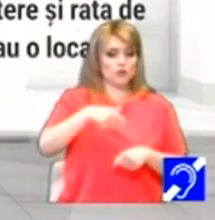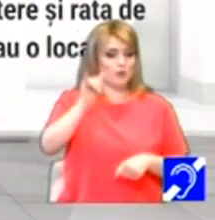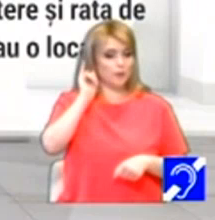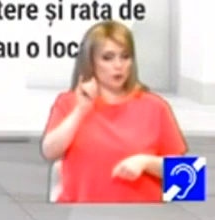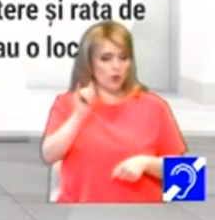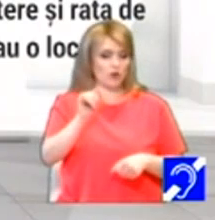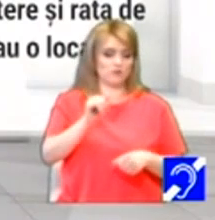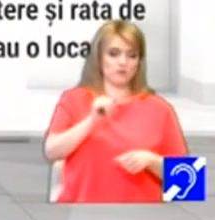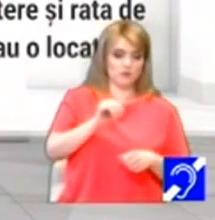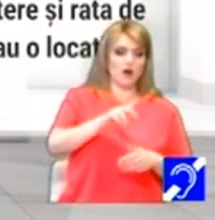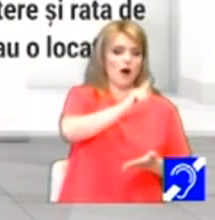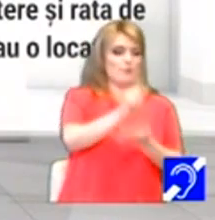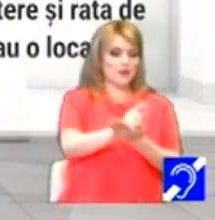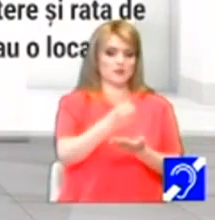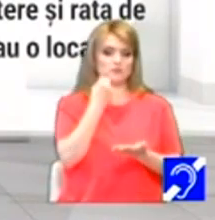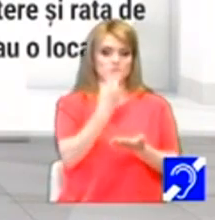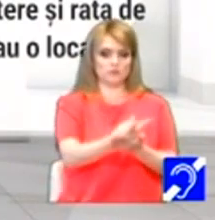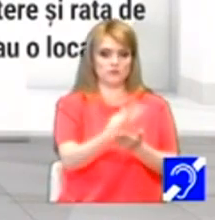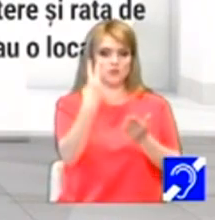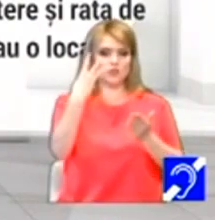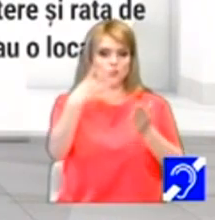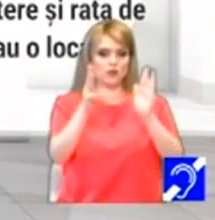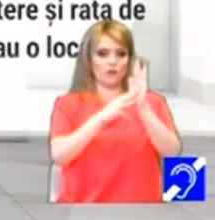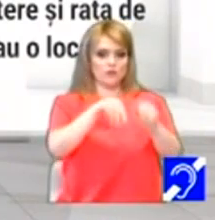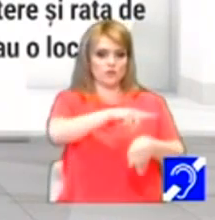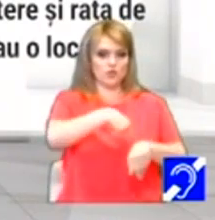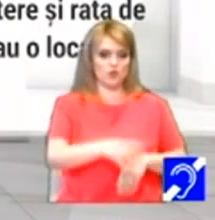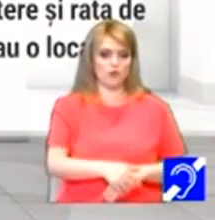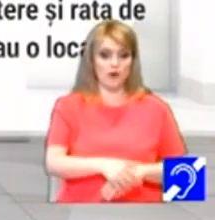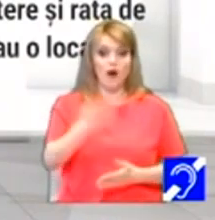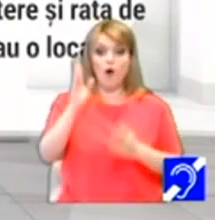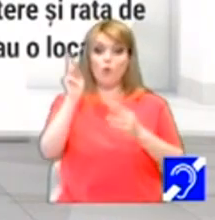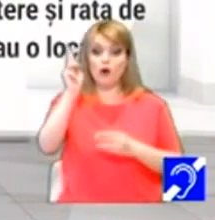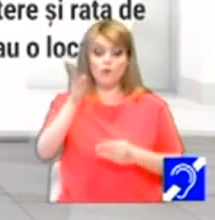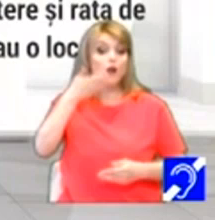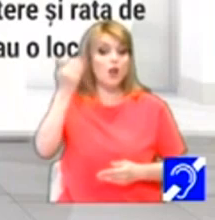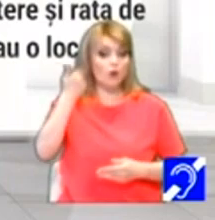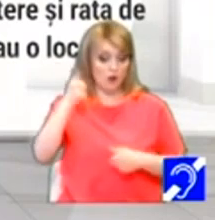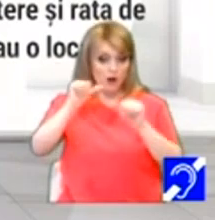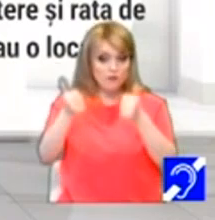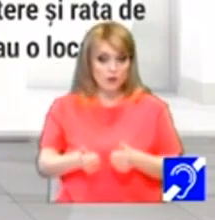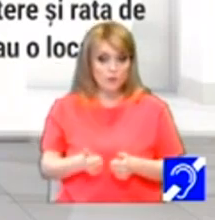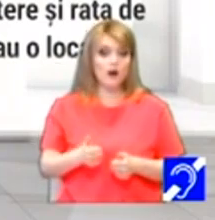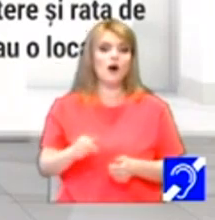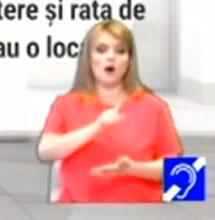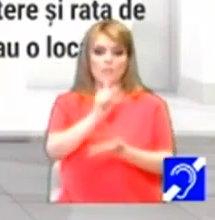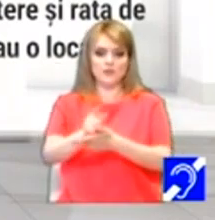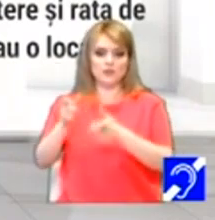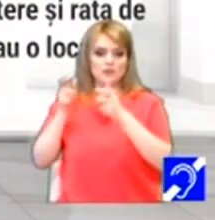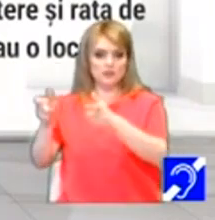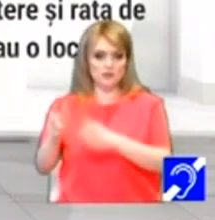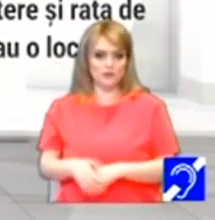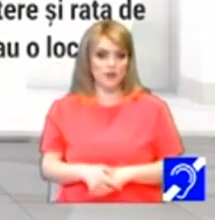cazuri de risc major. Indiferent dacă izolarea se face în spital sau în alt loc, persoana respectivă trebuie să fie mai întâi internată